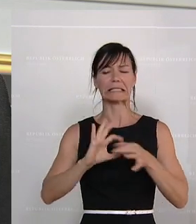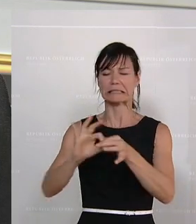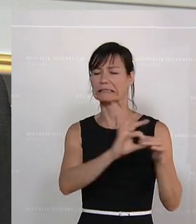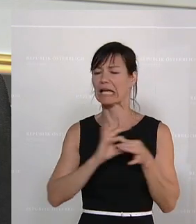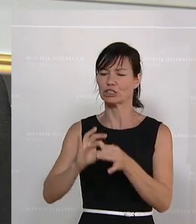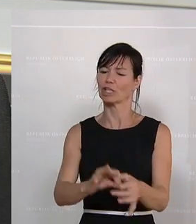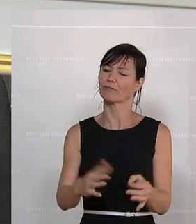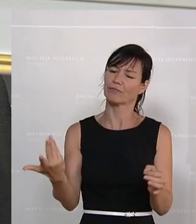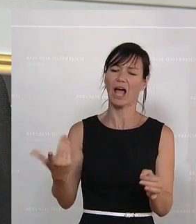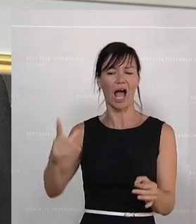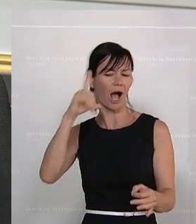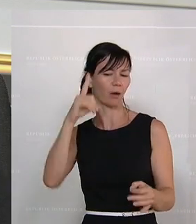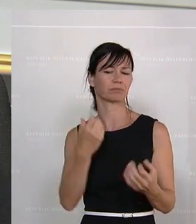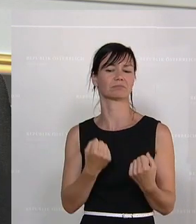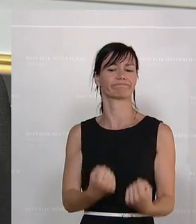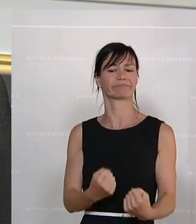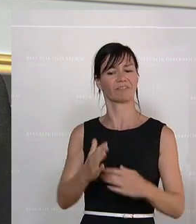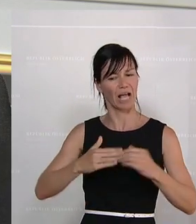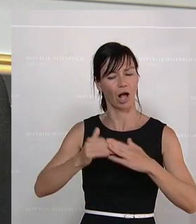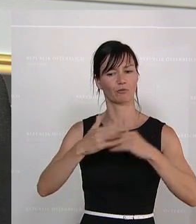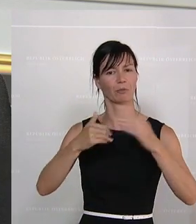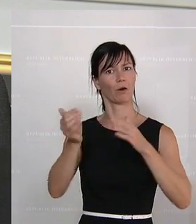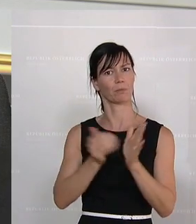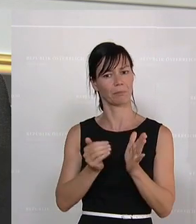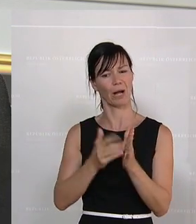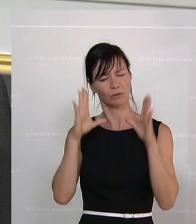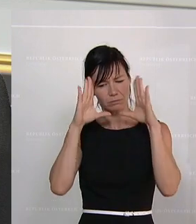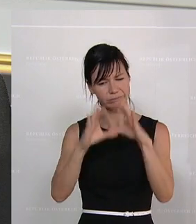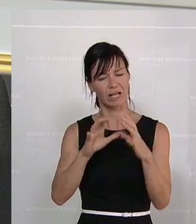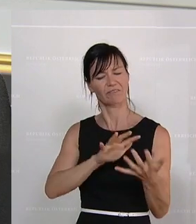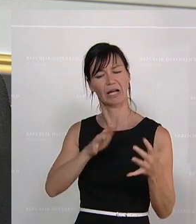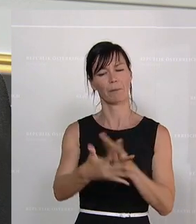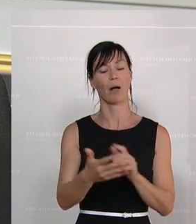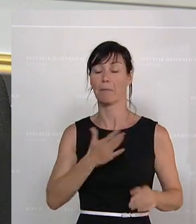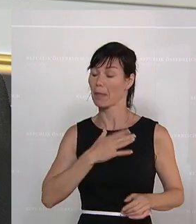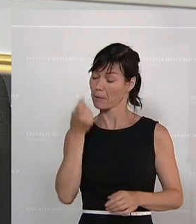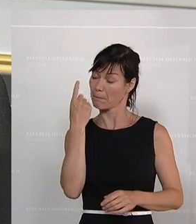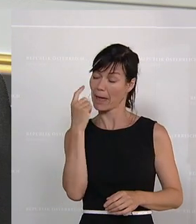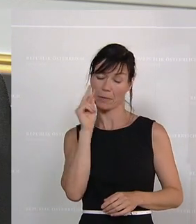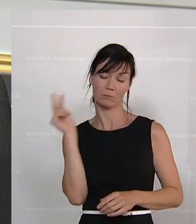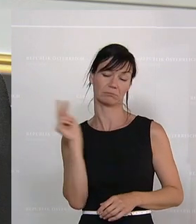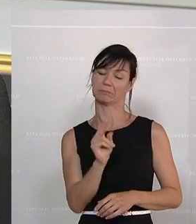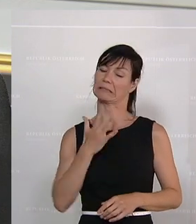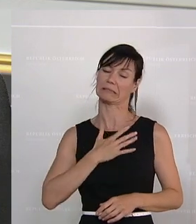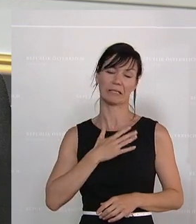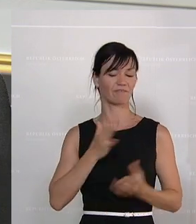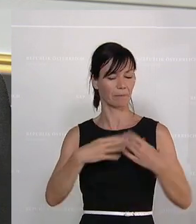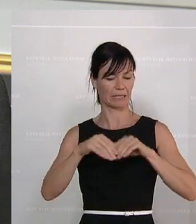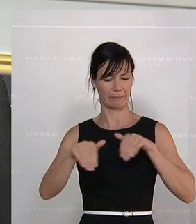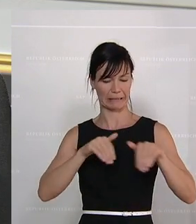und liegen im zentrum unserer reform aus meiner sicht als familienministerin ein historisches entlastungspaket